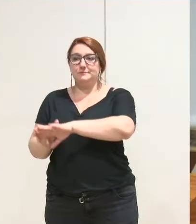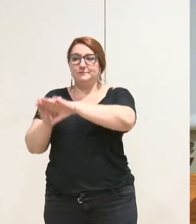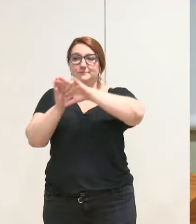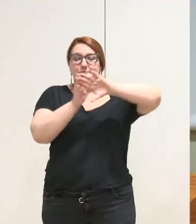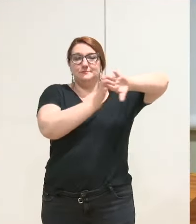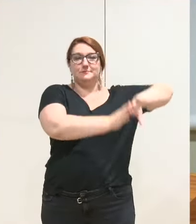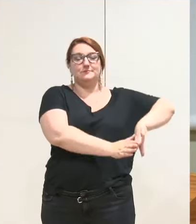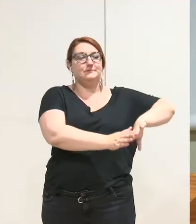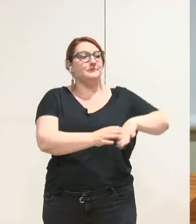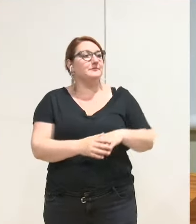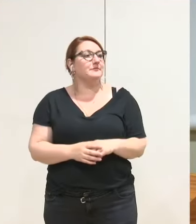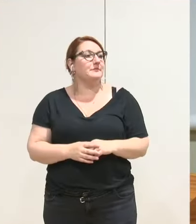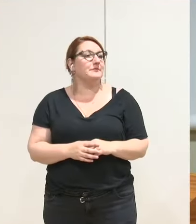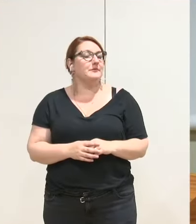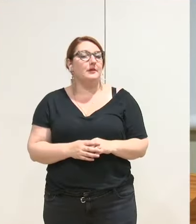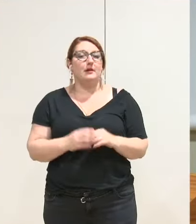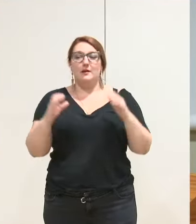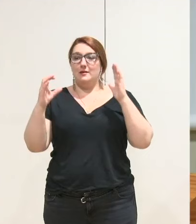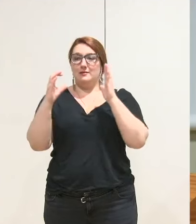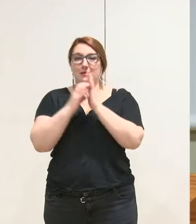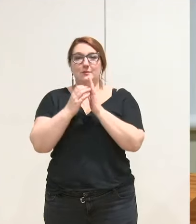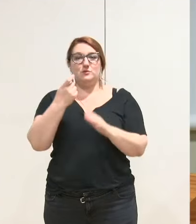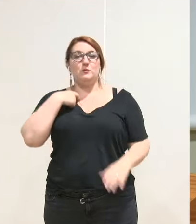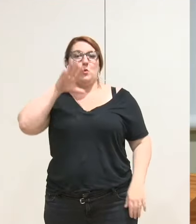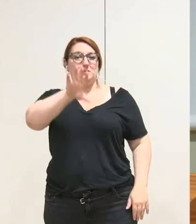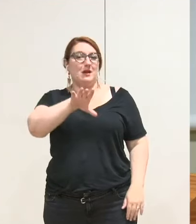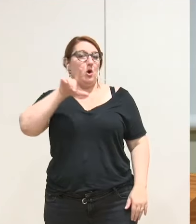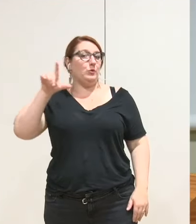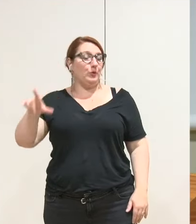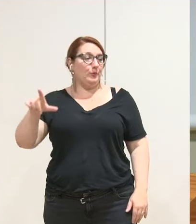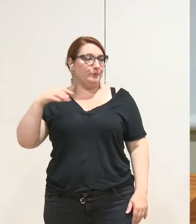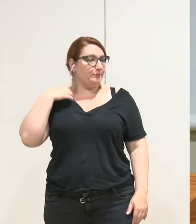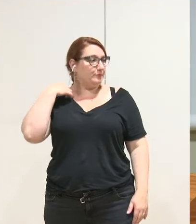adopté nous passons à la délibération numéro 52